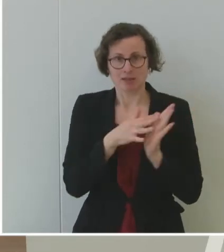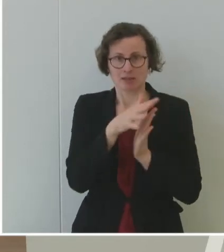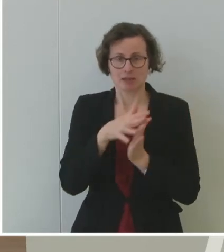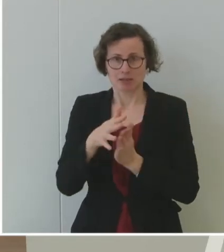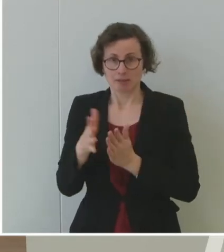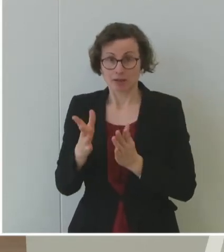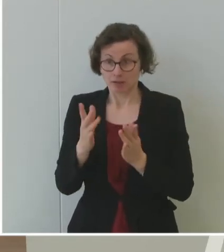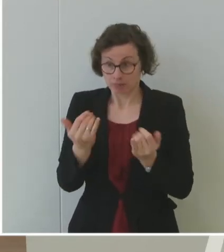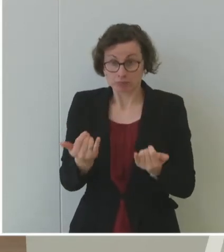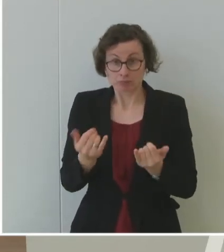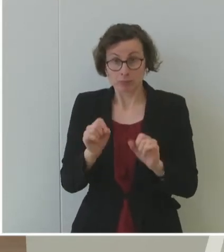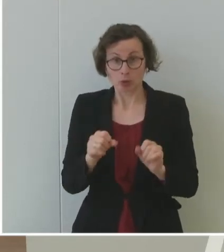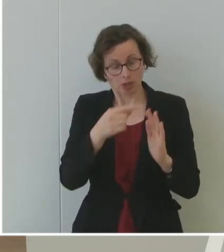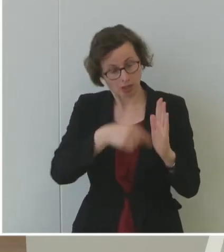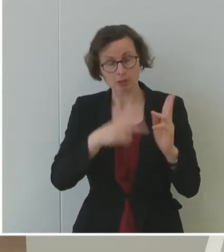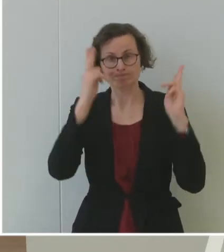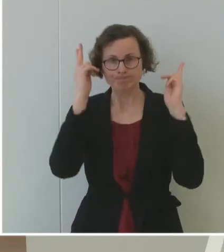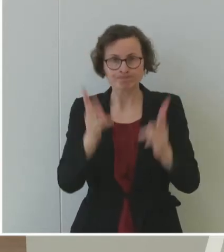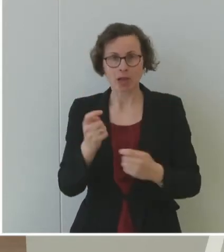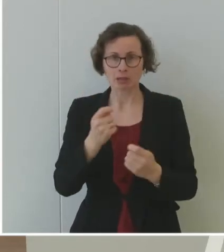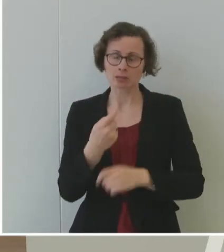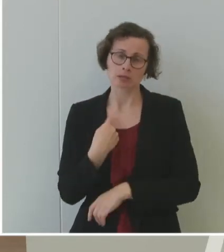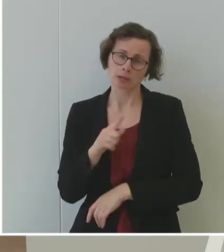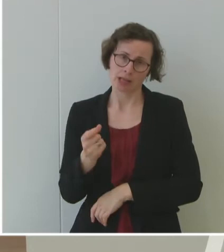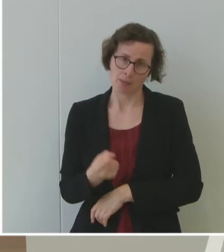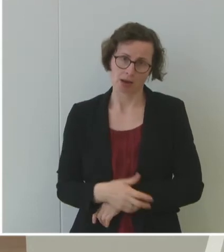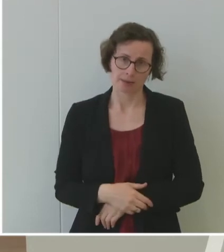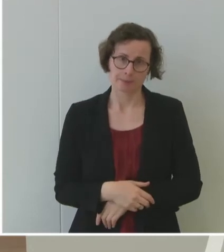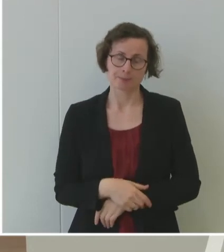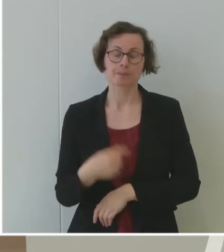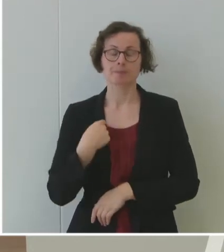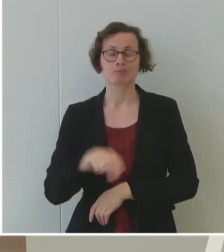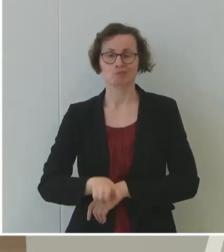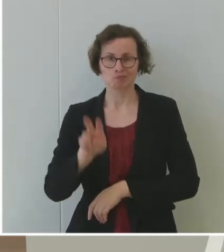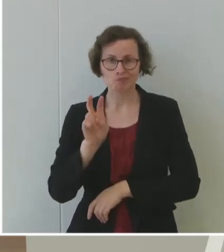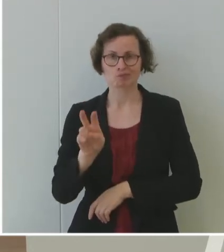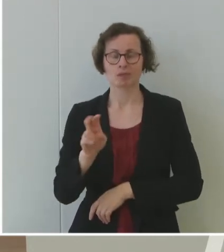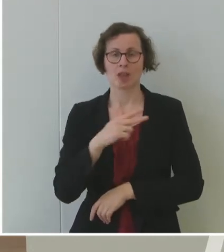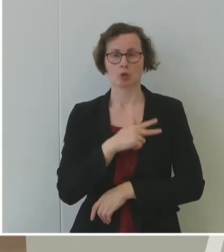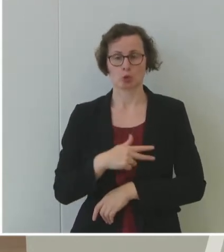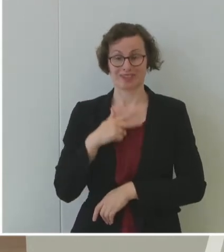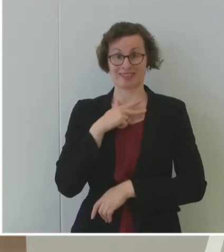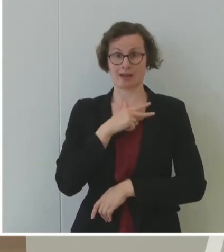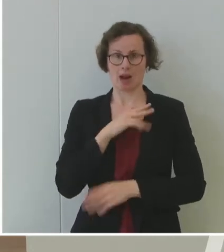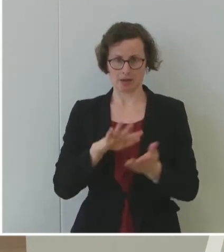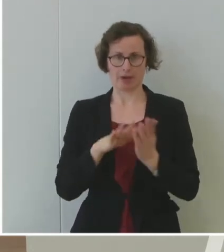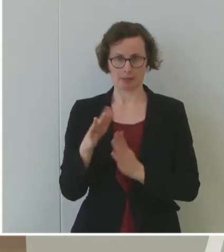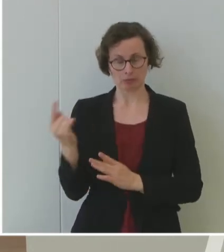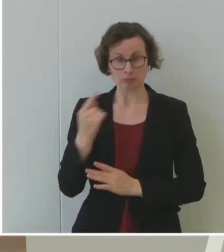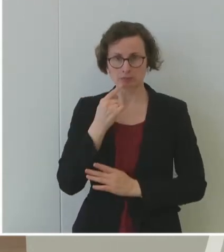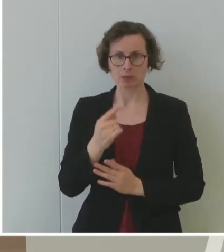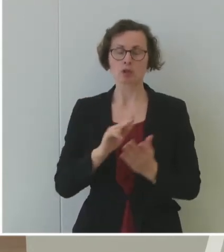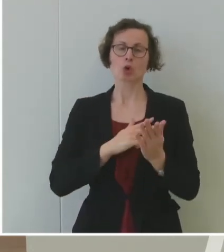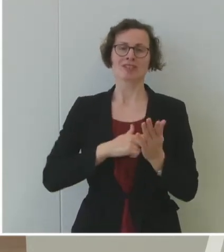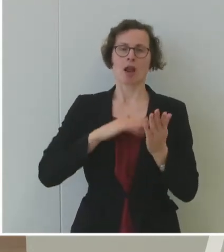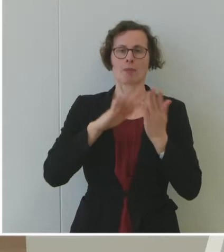die Möglichkeit gehabt, hier zu handeln, das haben Sie nicht. Und ich sage Ihnen, das soziale Brandenburg, das sagen Sie selbst, ist so wichtig.